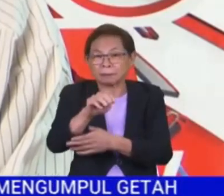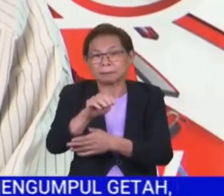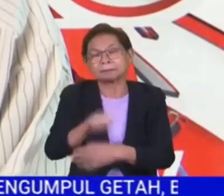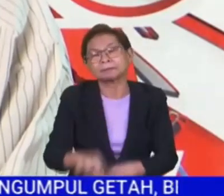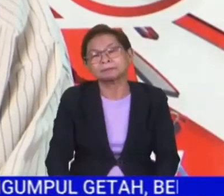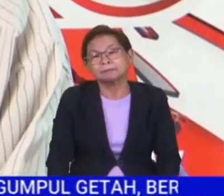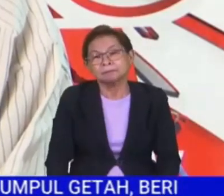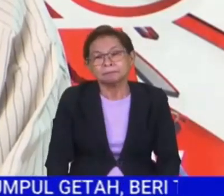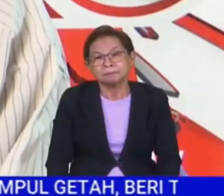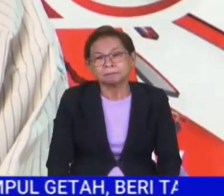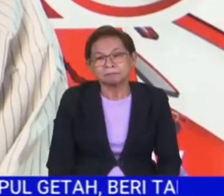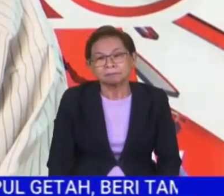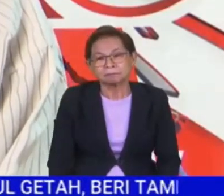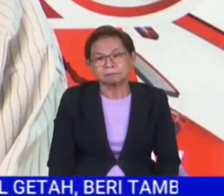Puri